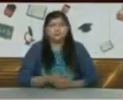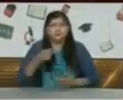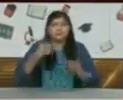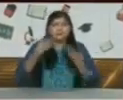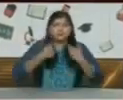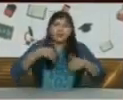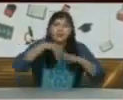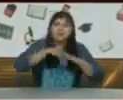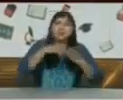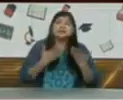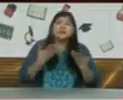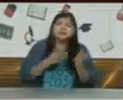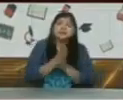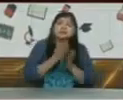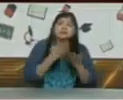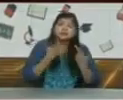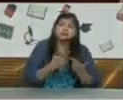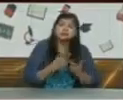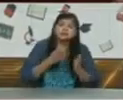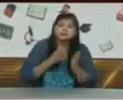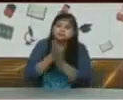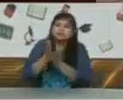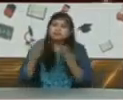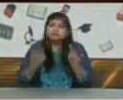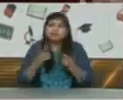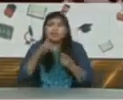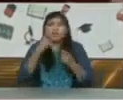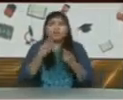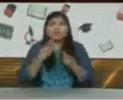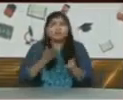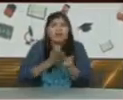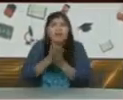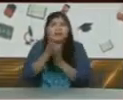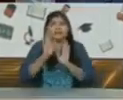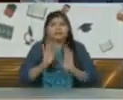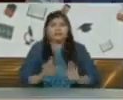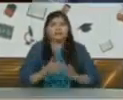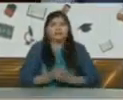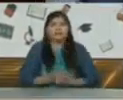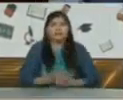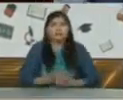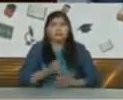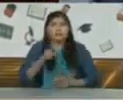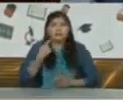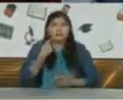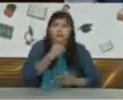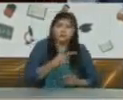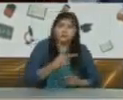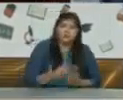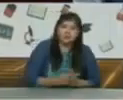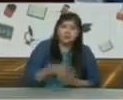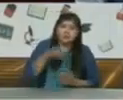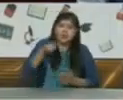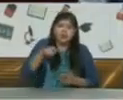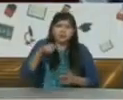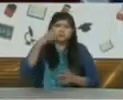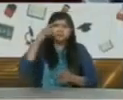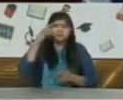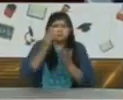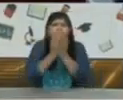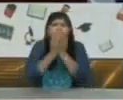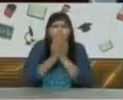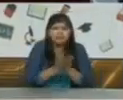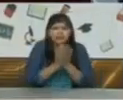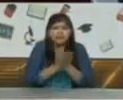इंटरनलाइज करना, यही इसका एक अच्छा रास्ता है। और इसलिए आपको याद करने